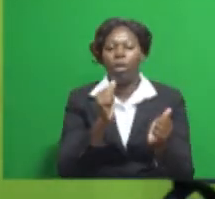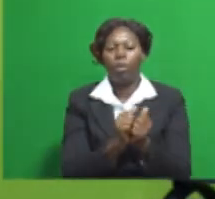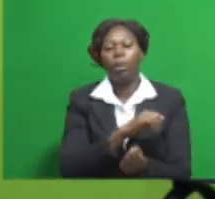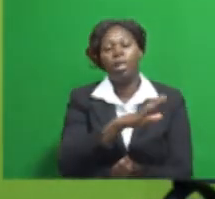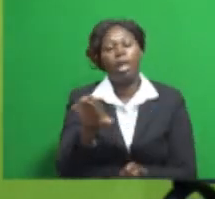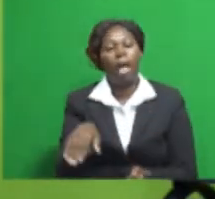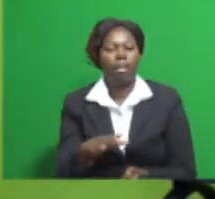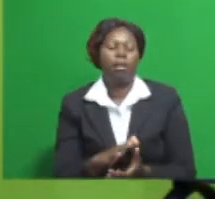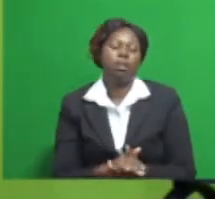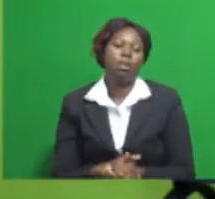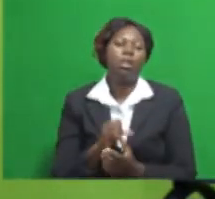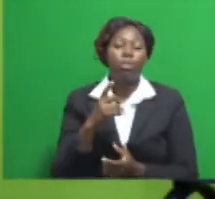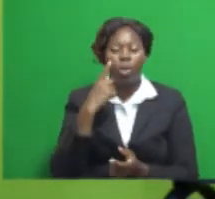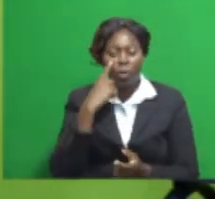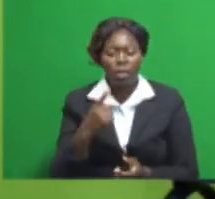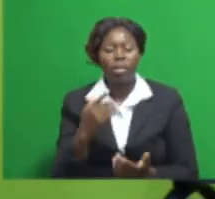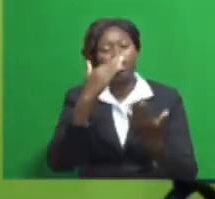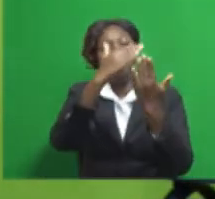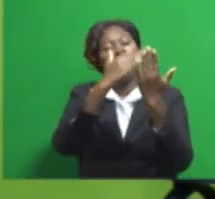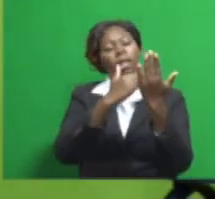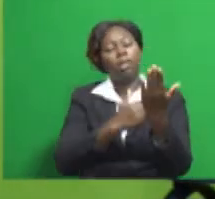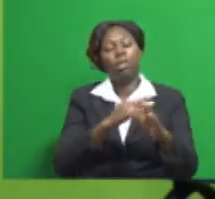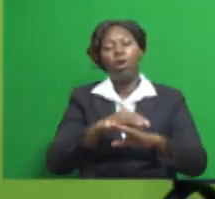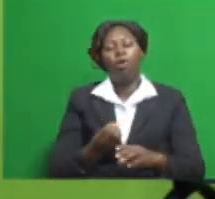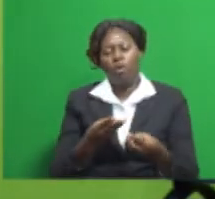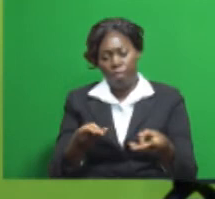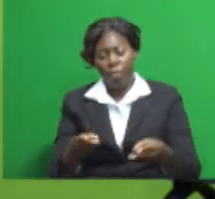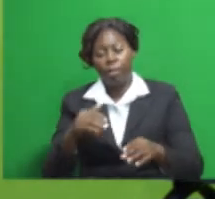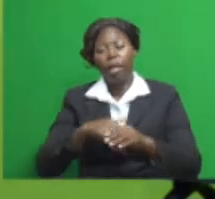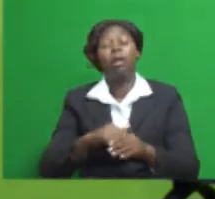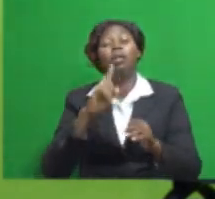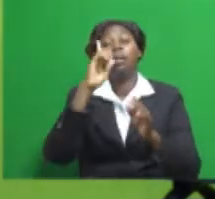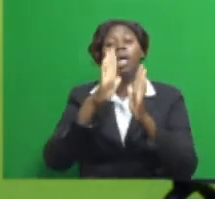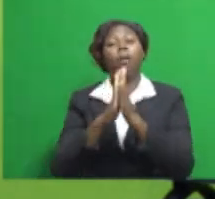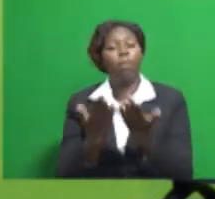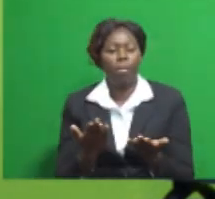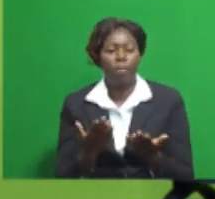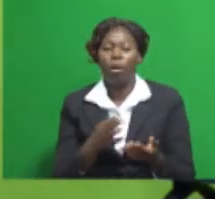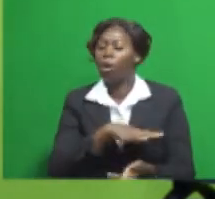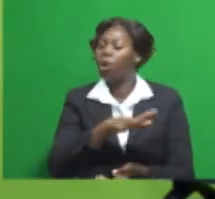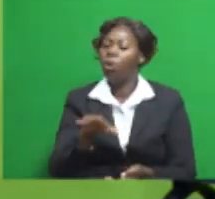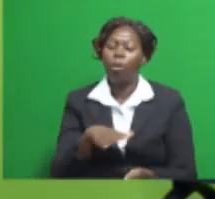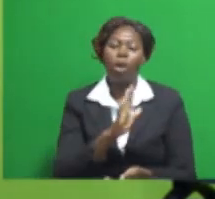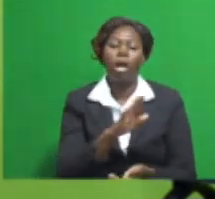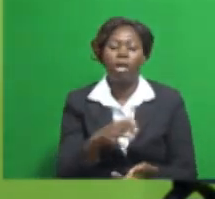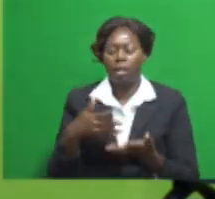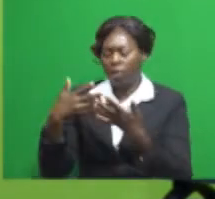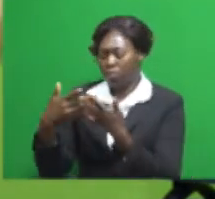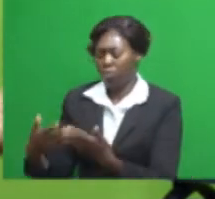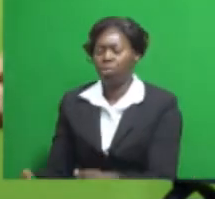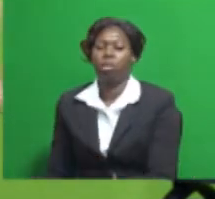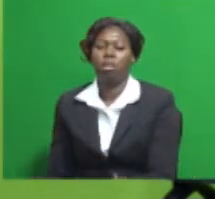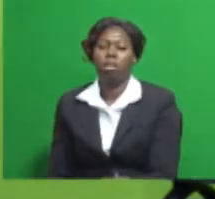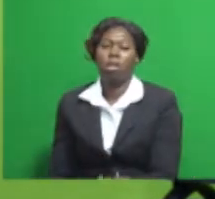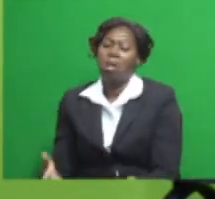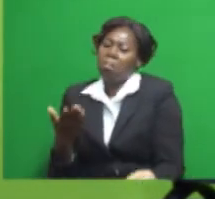list yemaheroes aMwari yemubhaibheri vazhinji vacho vakatsakatika sekunge Mwari asina simba. But